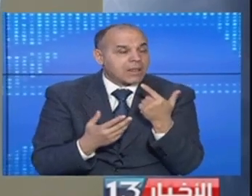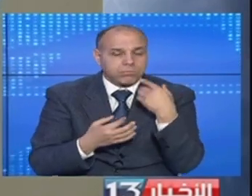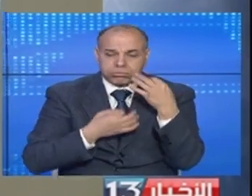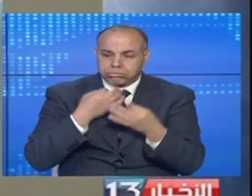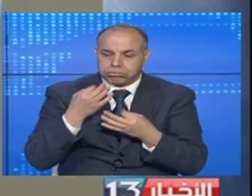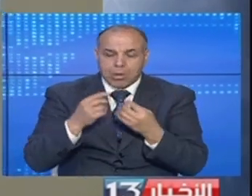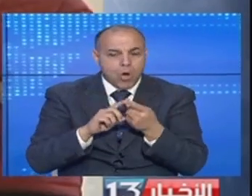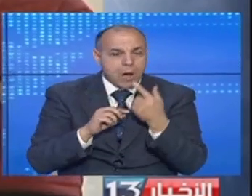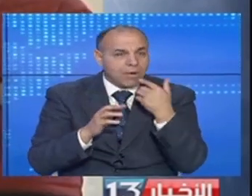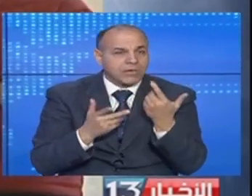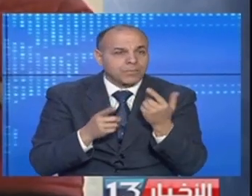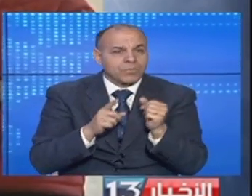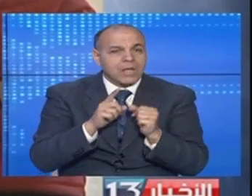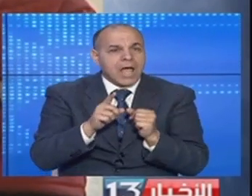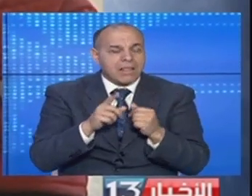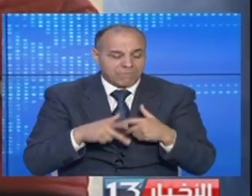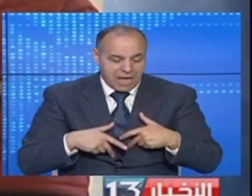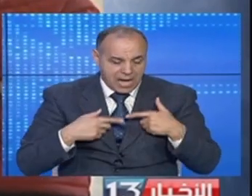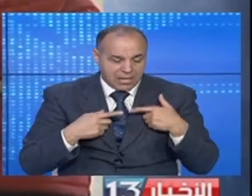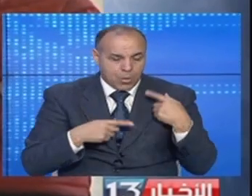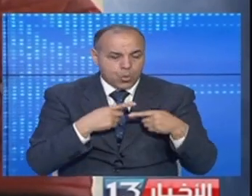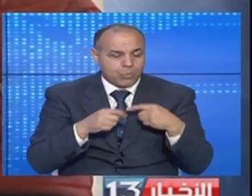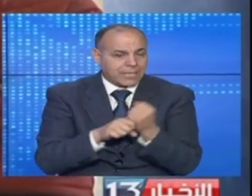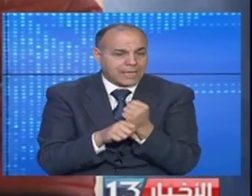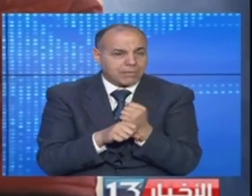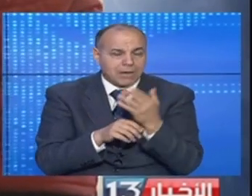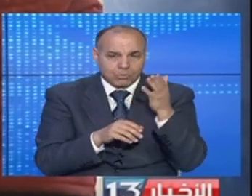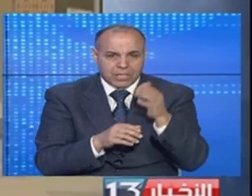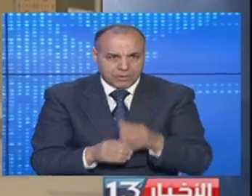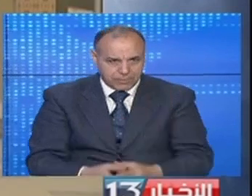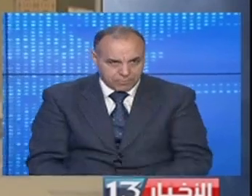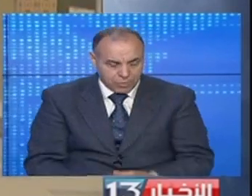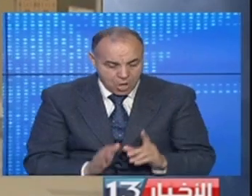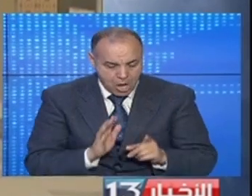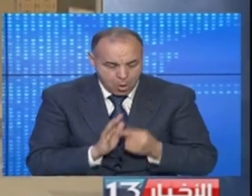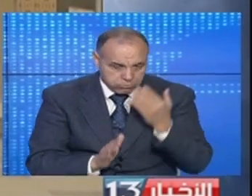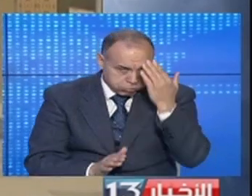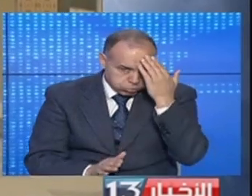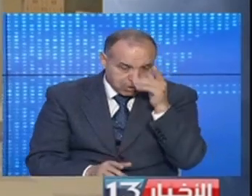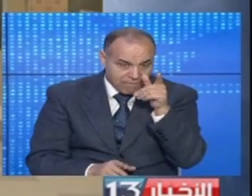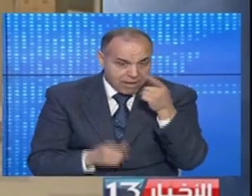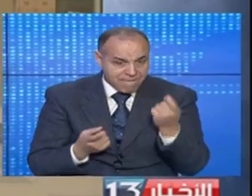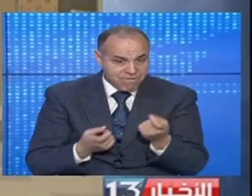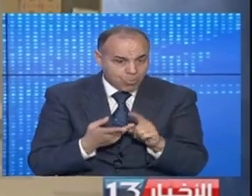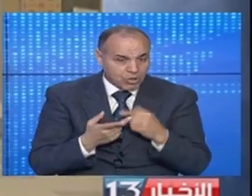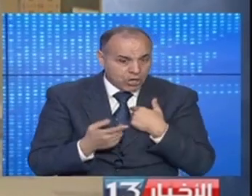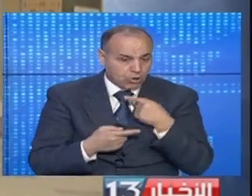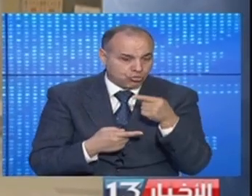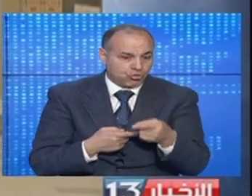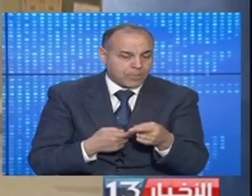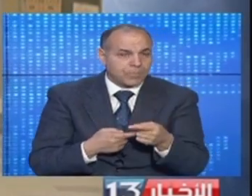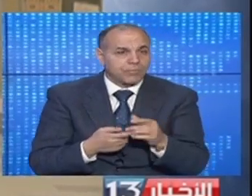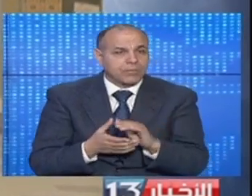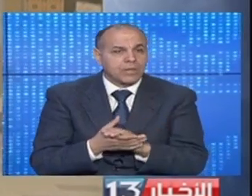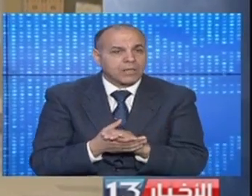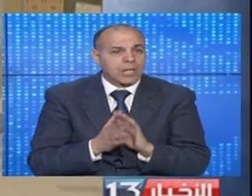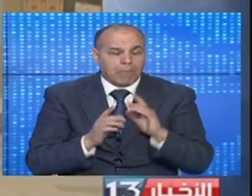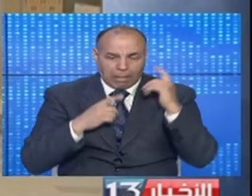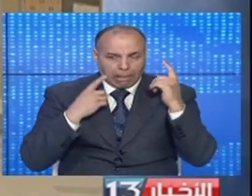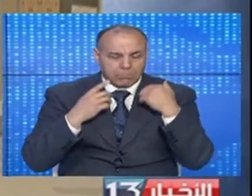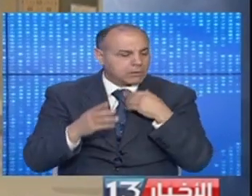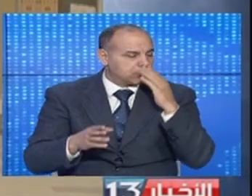اهميتها في حياتهم المهنيه المستقبليه من اول معرفش كعمال فرنسيا نحنا وكل م غير م م